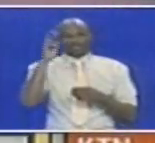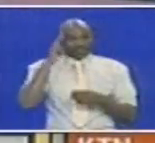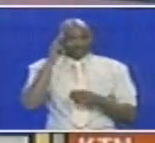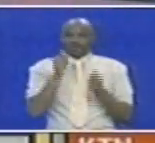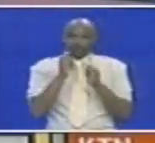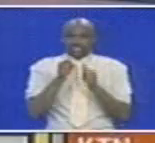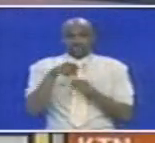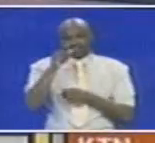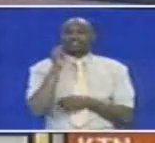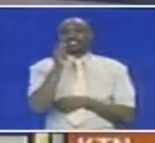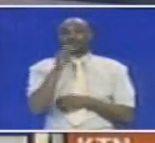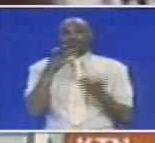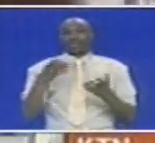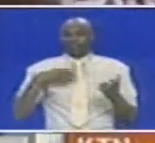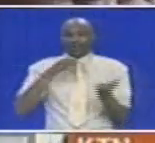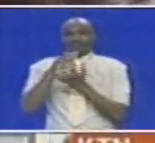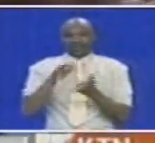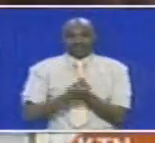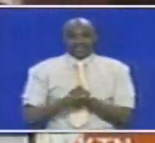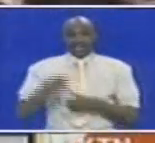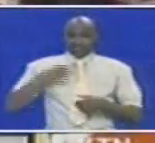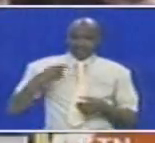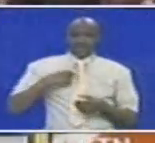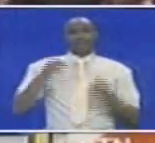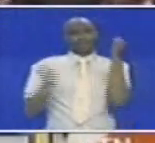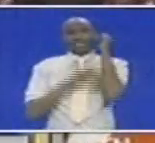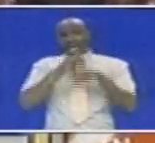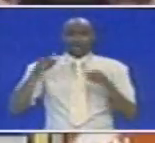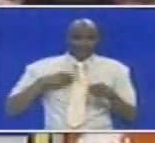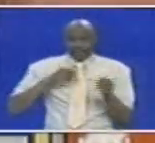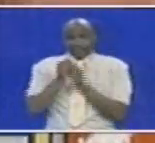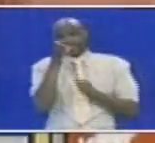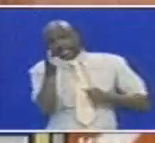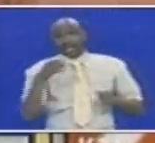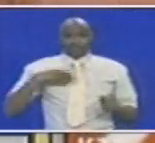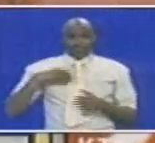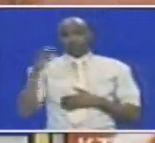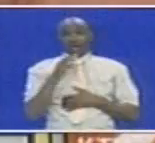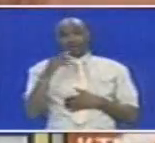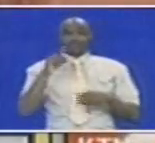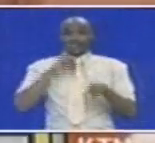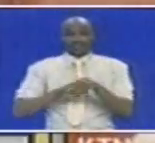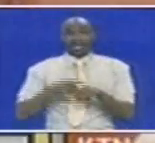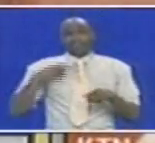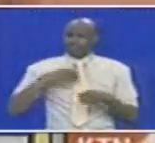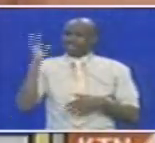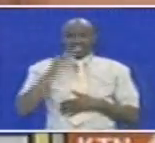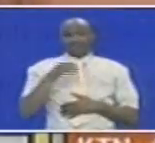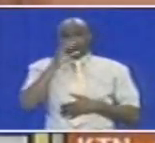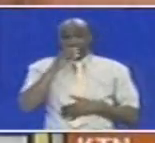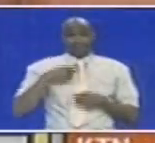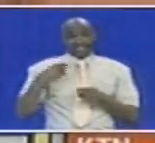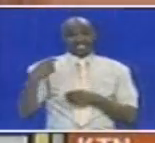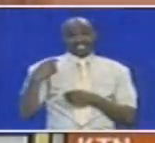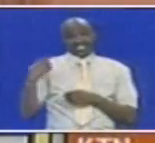waliokuwemo mahakamani waliangua kicheko. Ilikuwa ni bahati mbaya, nikapitia tu mahali watu wakishika. Mimi mwenyewe sijawahi kukunywa sana, lakini rafiki yangu tu